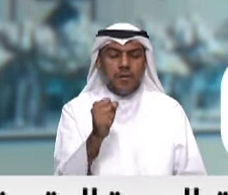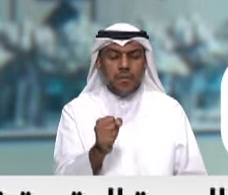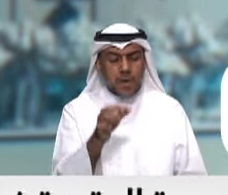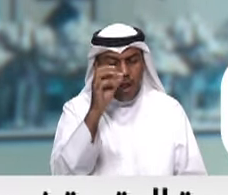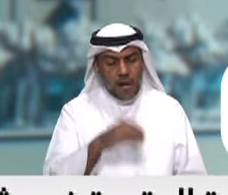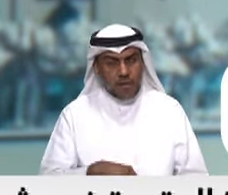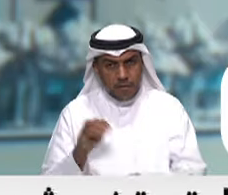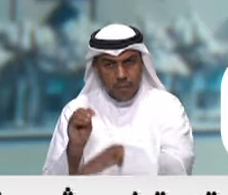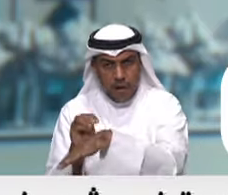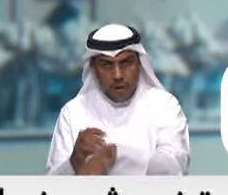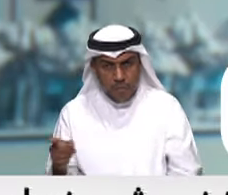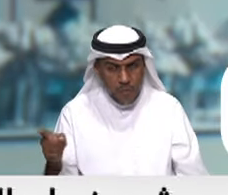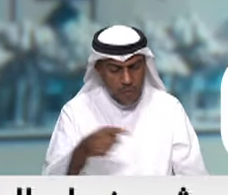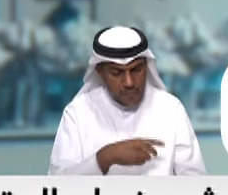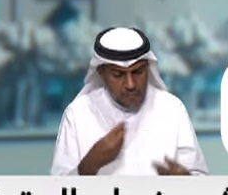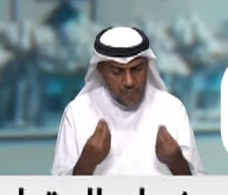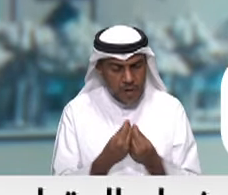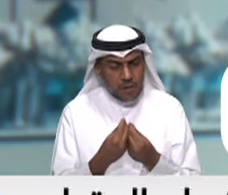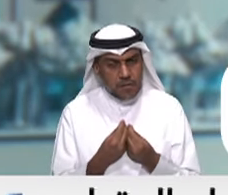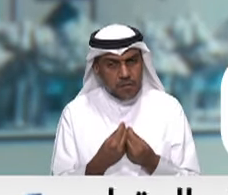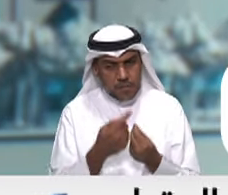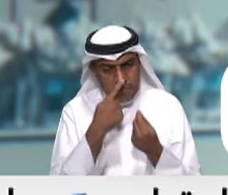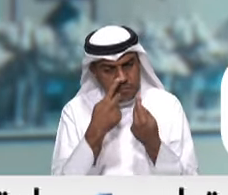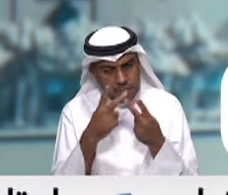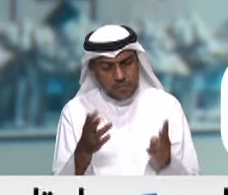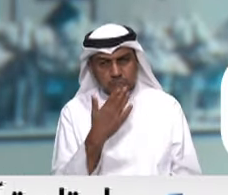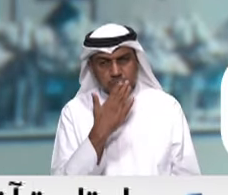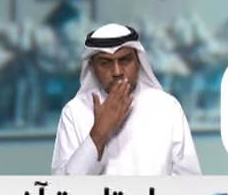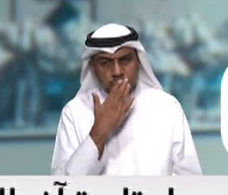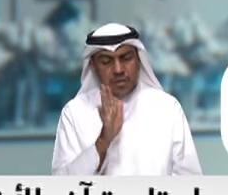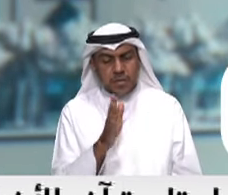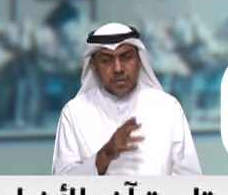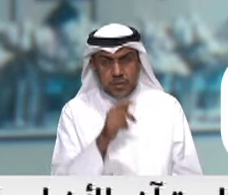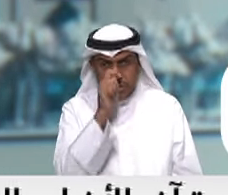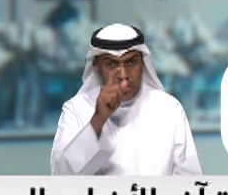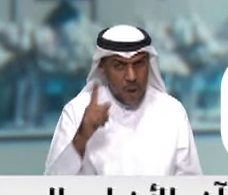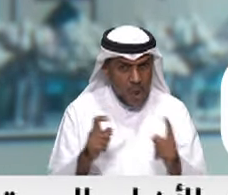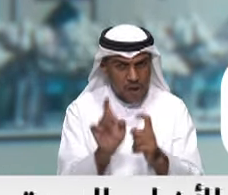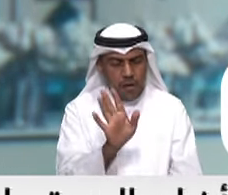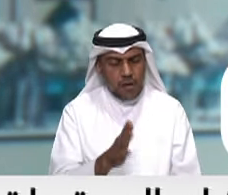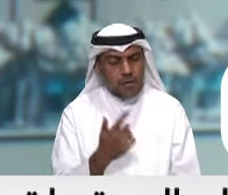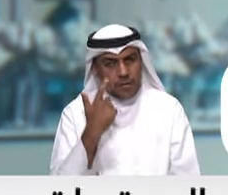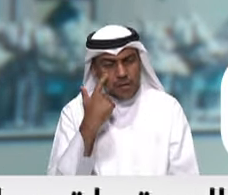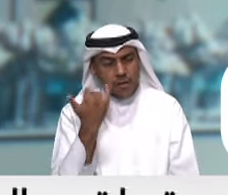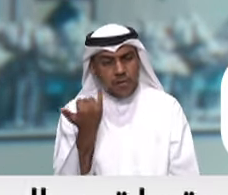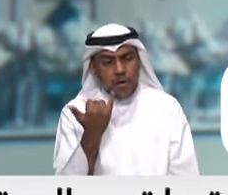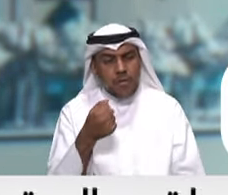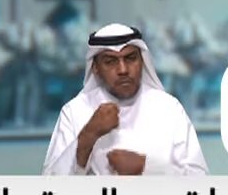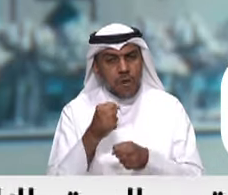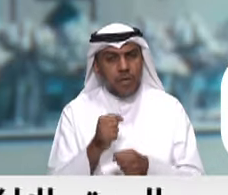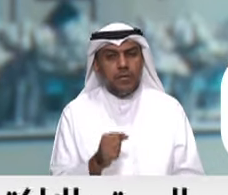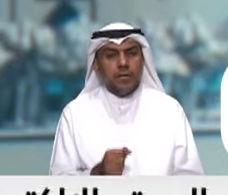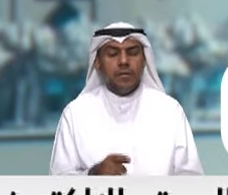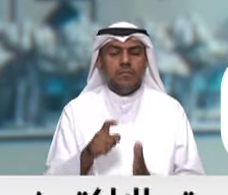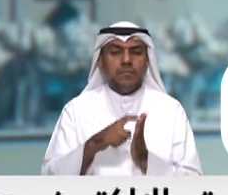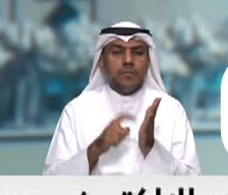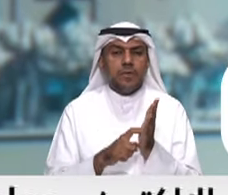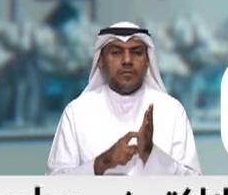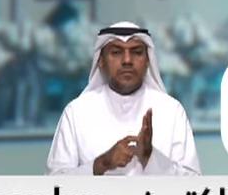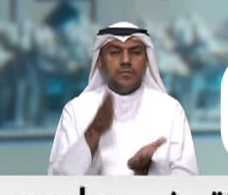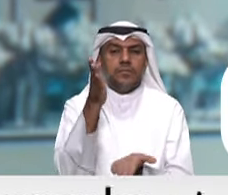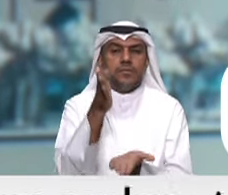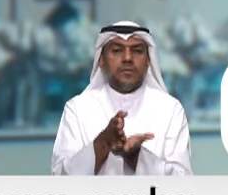مع الفرق الميدانية في جميع المحافظات لتطبيق القانون، ومؤكدة عدم التهاون في أي